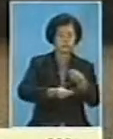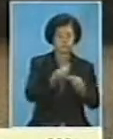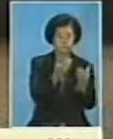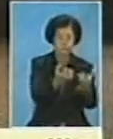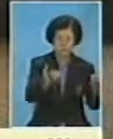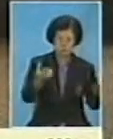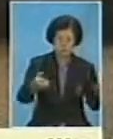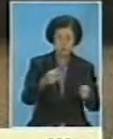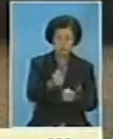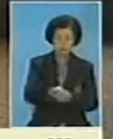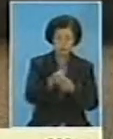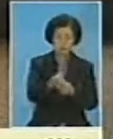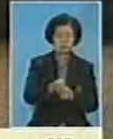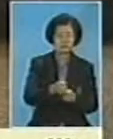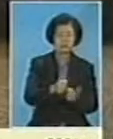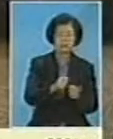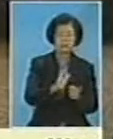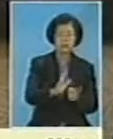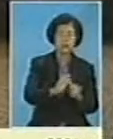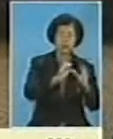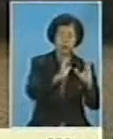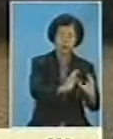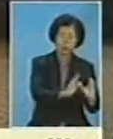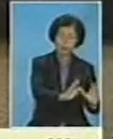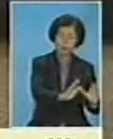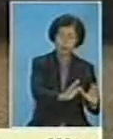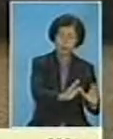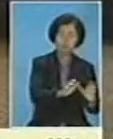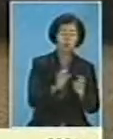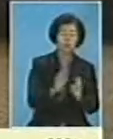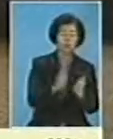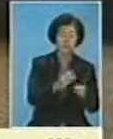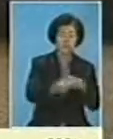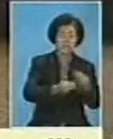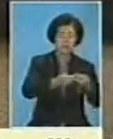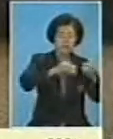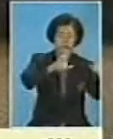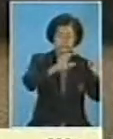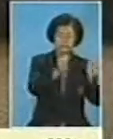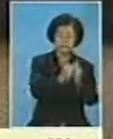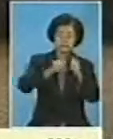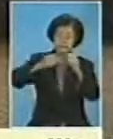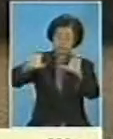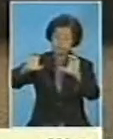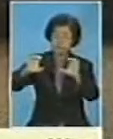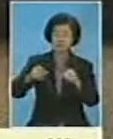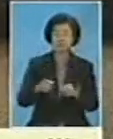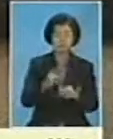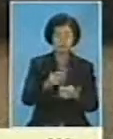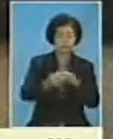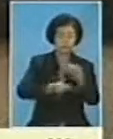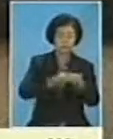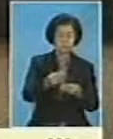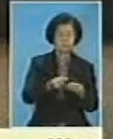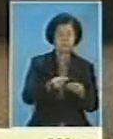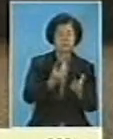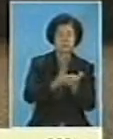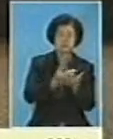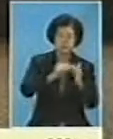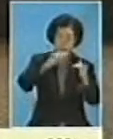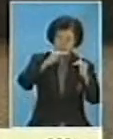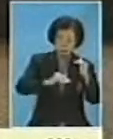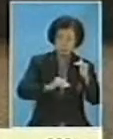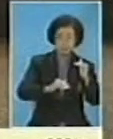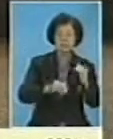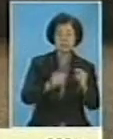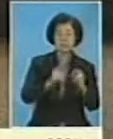าเกษตรอื่นในสต็อกของรัฐบาลด้วยวิธีการขายแบบรัฐต่อรัฐก็เป็นการขายในราคาต่ำกว่าที่รัฐบ